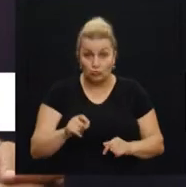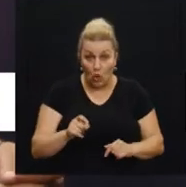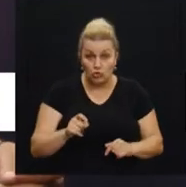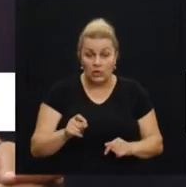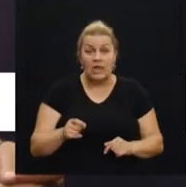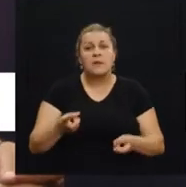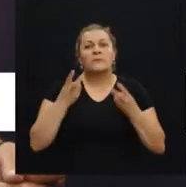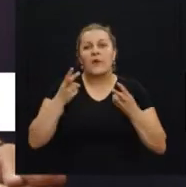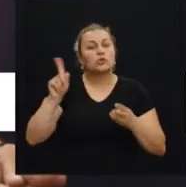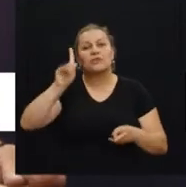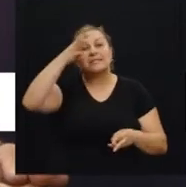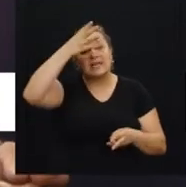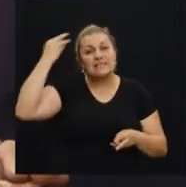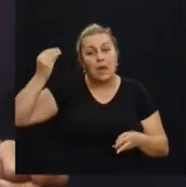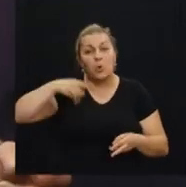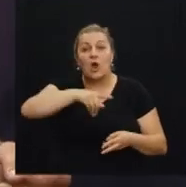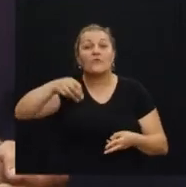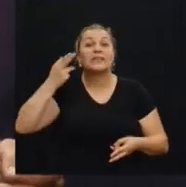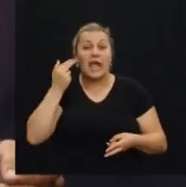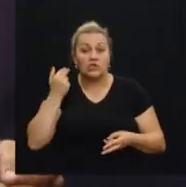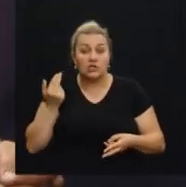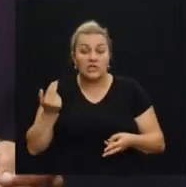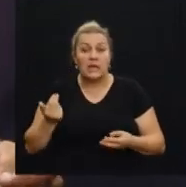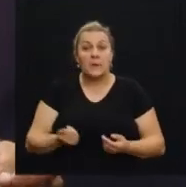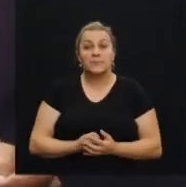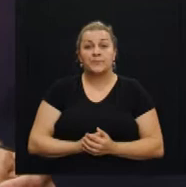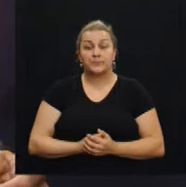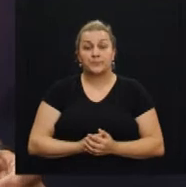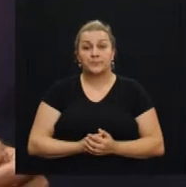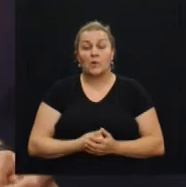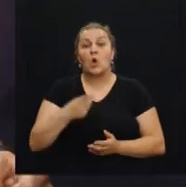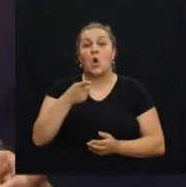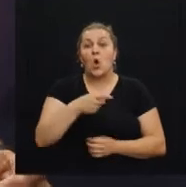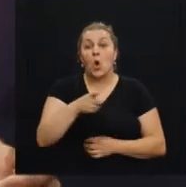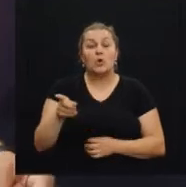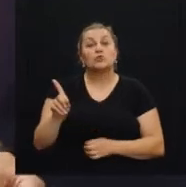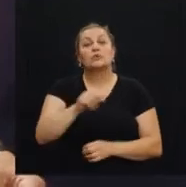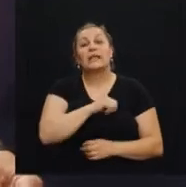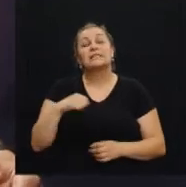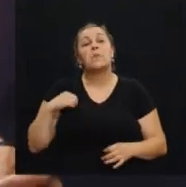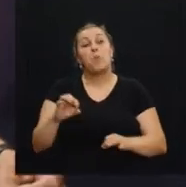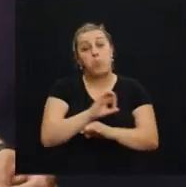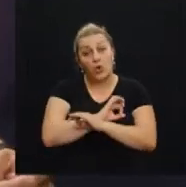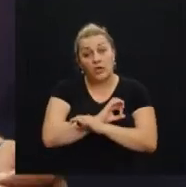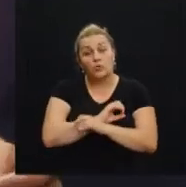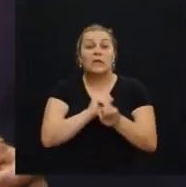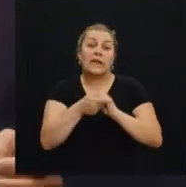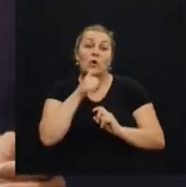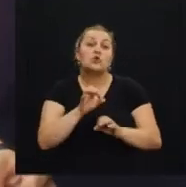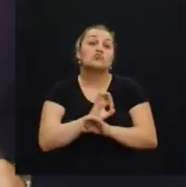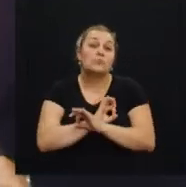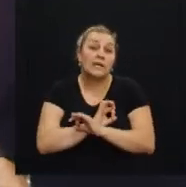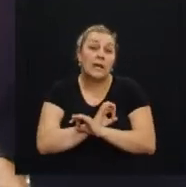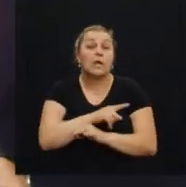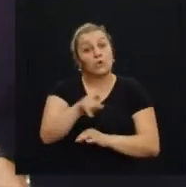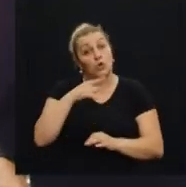se ne zaboravu ti dečki. Ti dečki su ne samo poginuli, nego i umrli, poginuli i